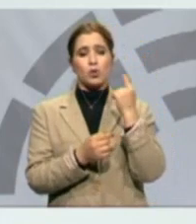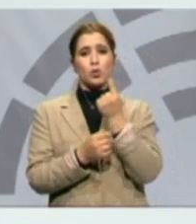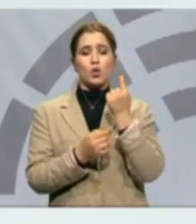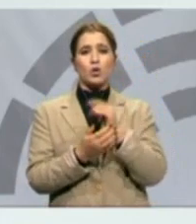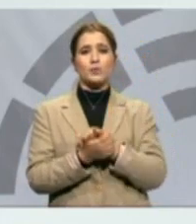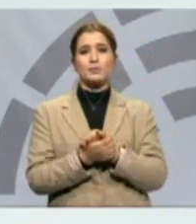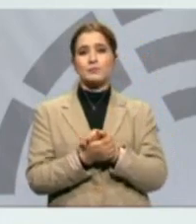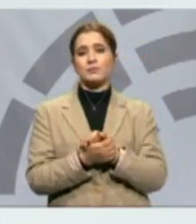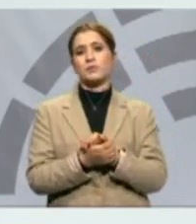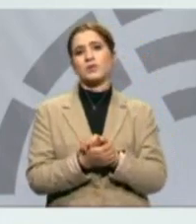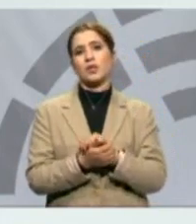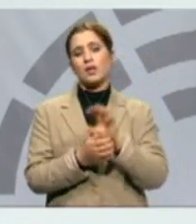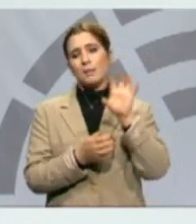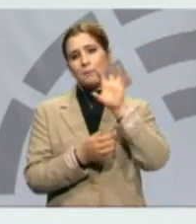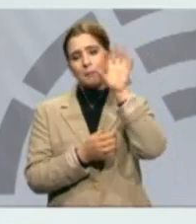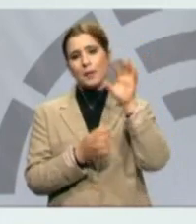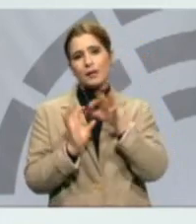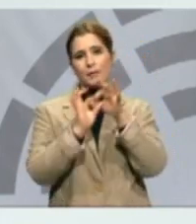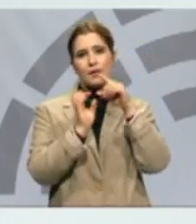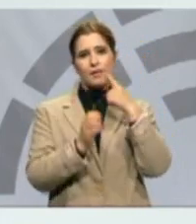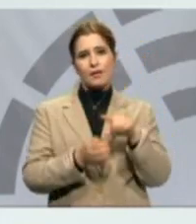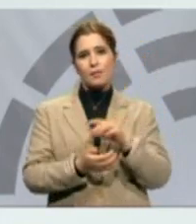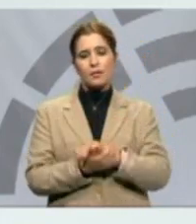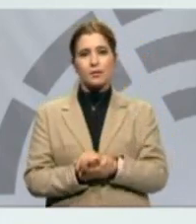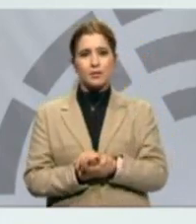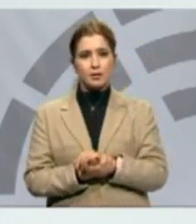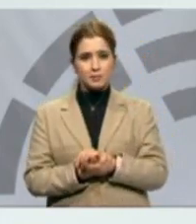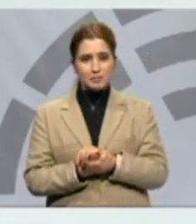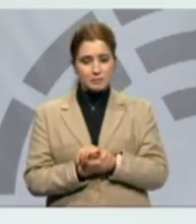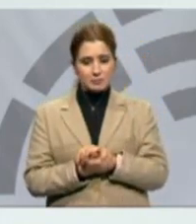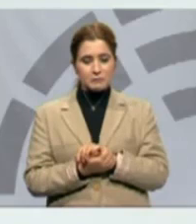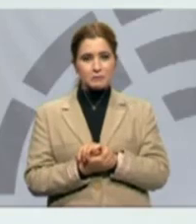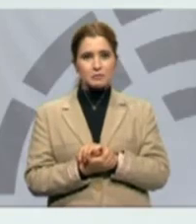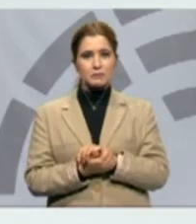بالاحسن فندق جديد هاي سالتين مصراتيا ويل سميث